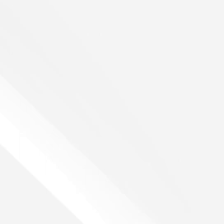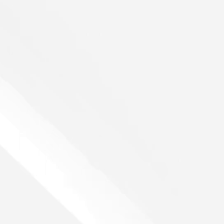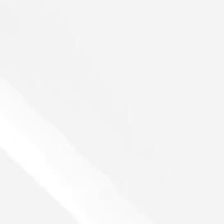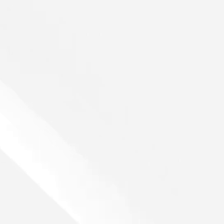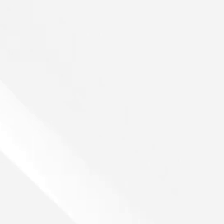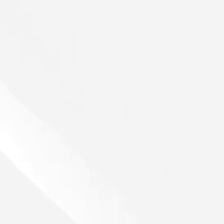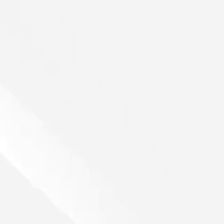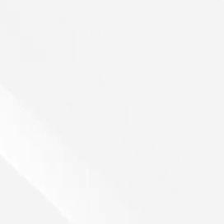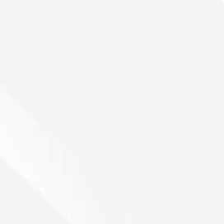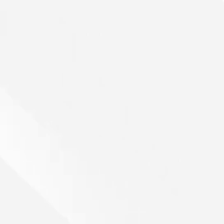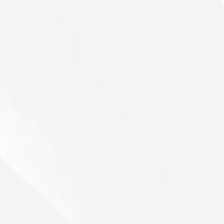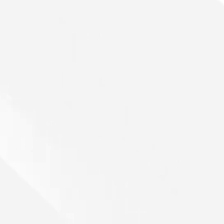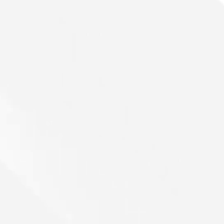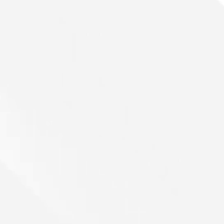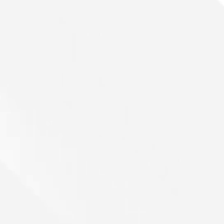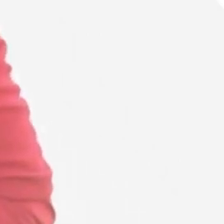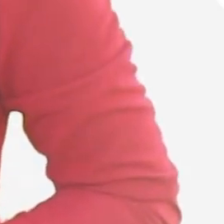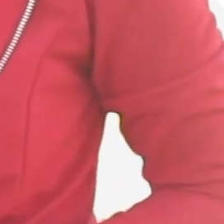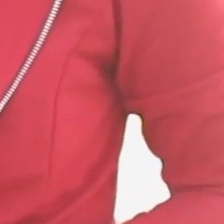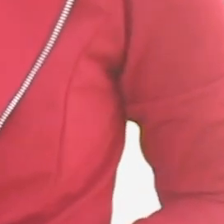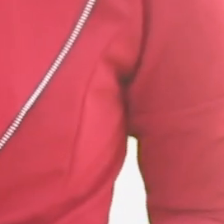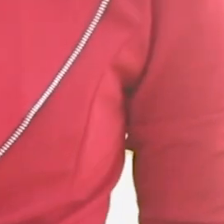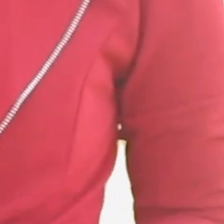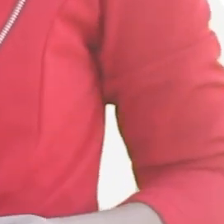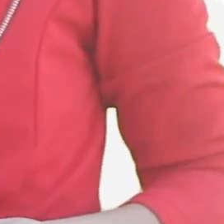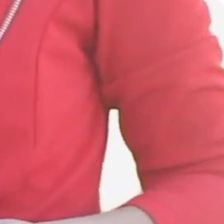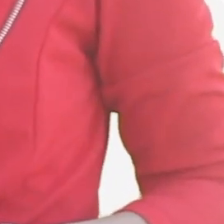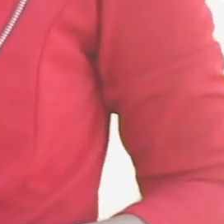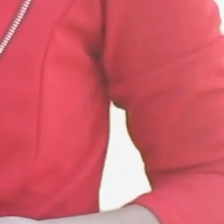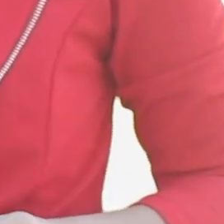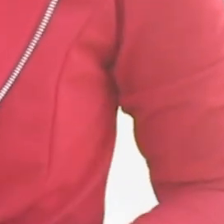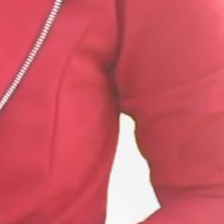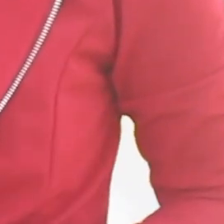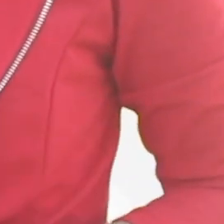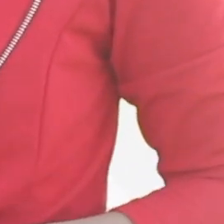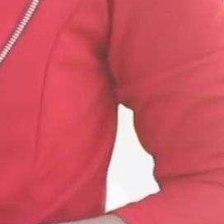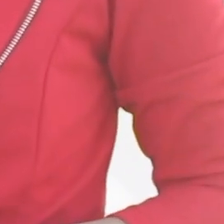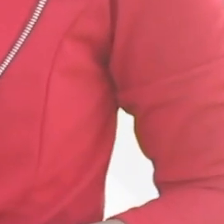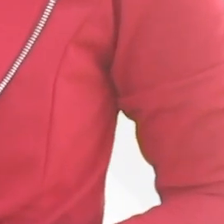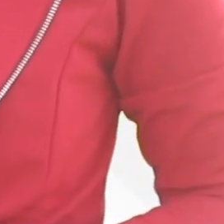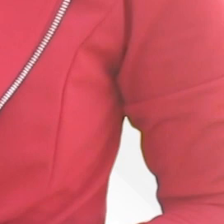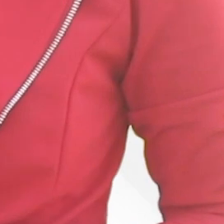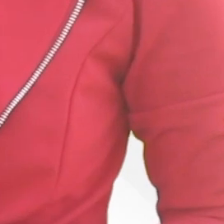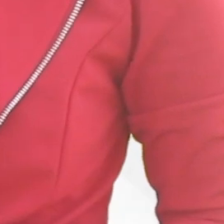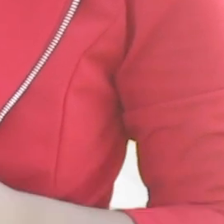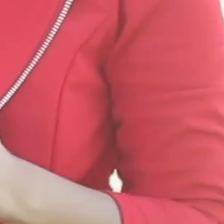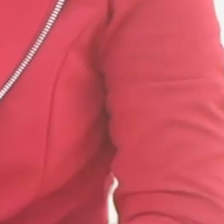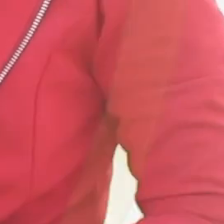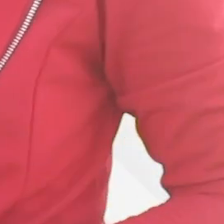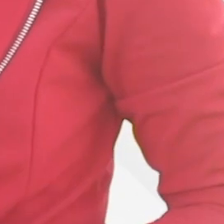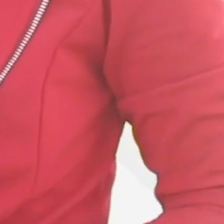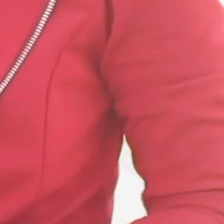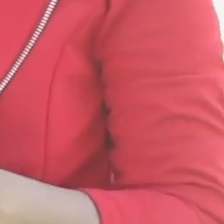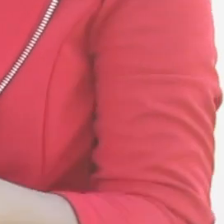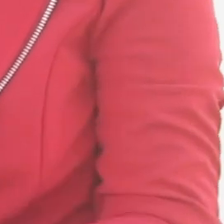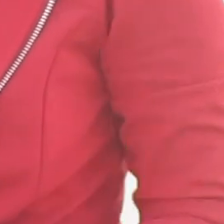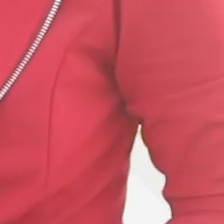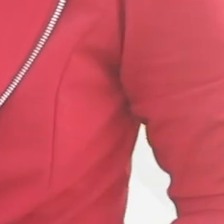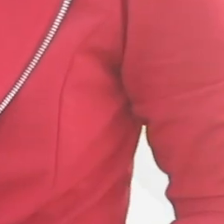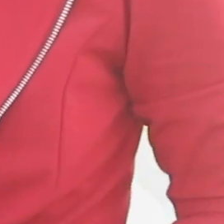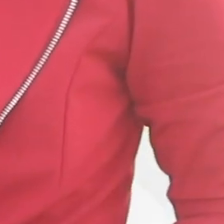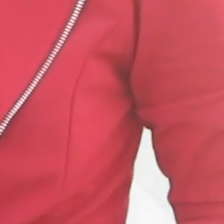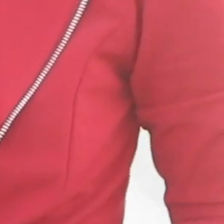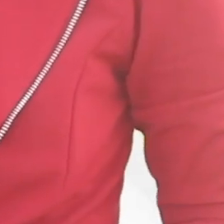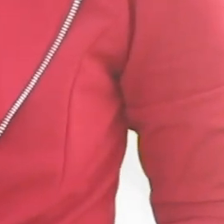kayo ng inspirasyon para harapin ang panibagong taon. Let's watch the year-end special episode of CFO News on